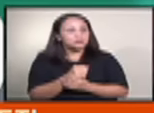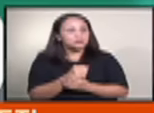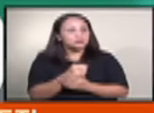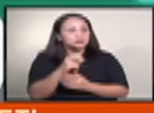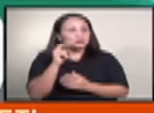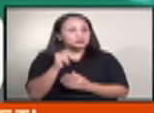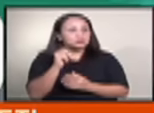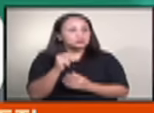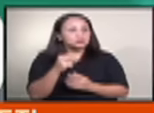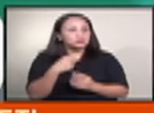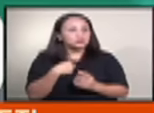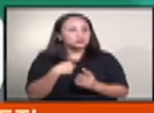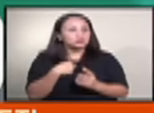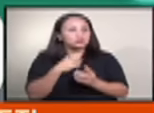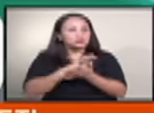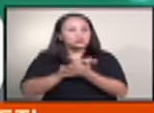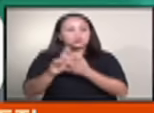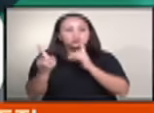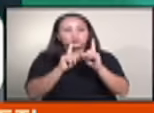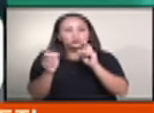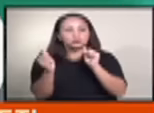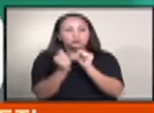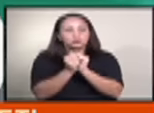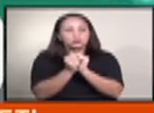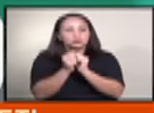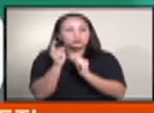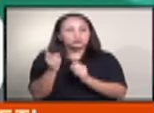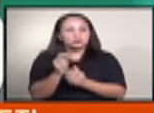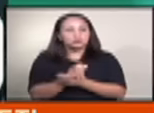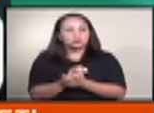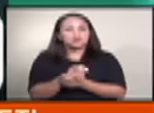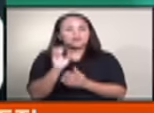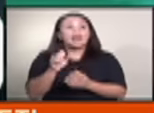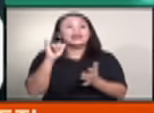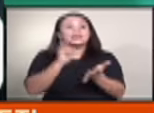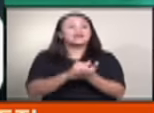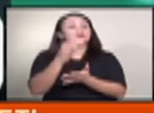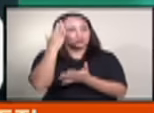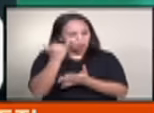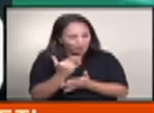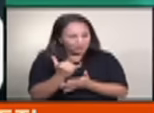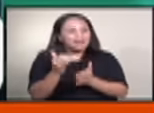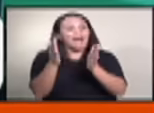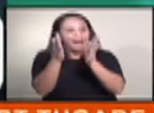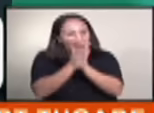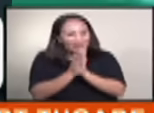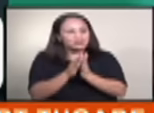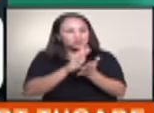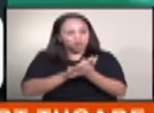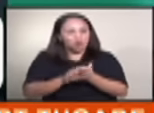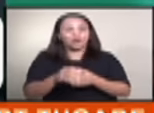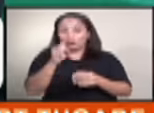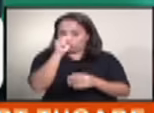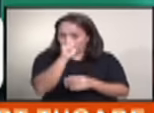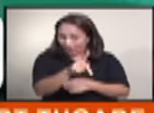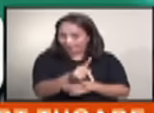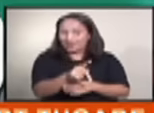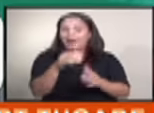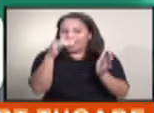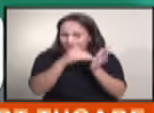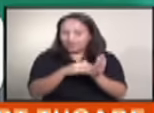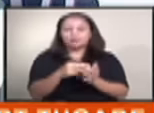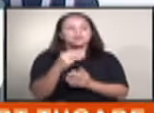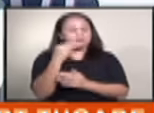nyo rin po sana ako makausap ng maayos para po maano nyo rin yung... Kaya nga, sir, nakikiusap siya na maayos. O take two tayo, sir, makinig ka.